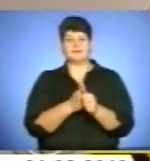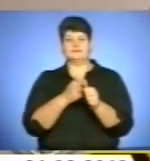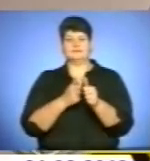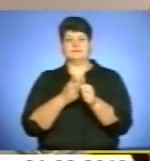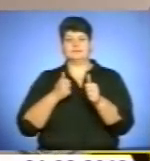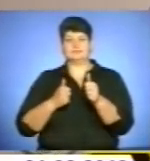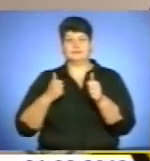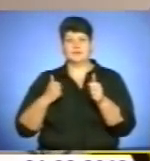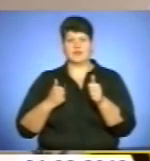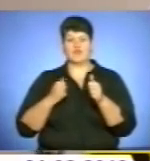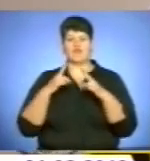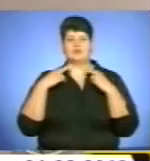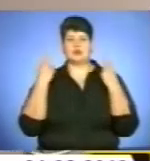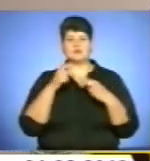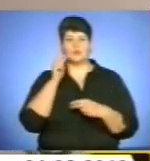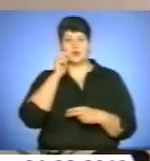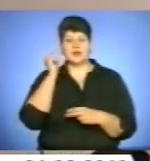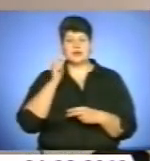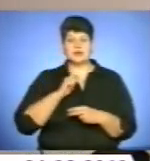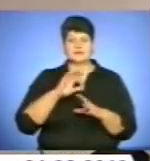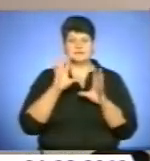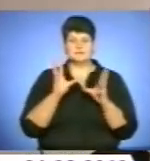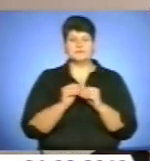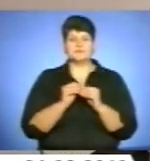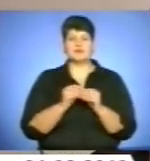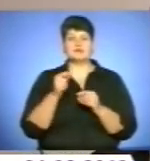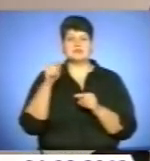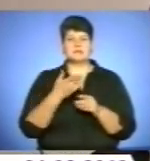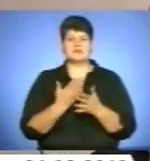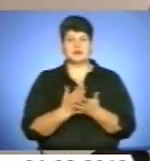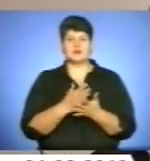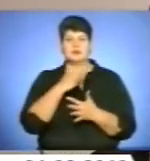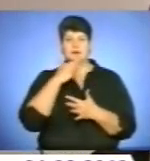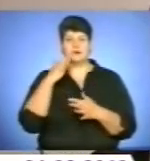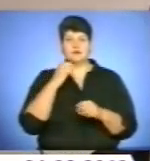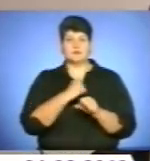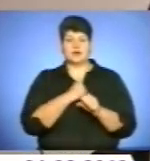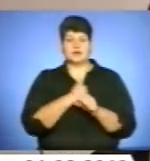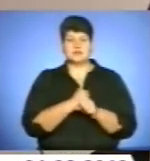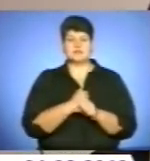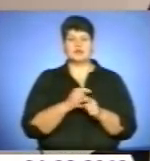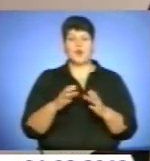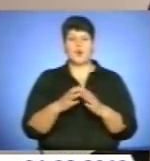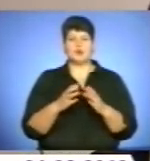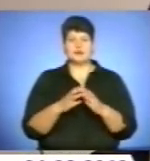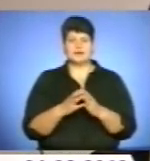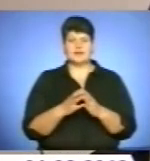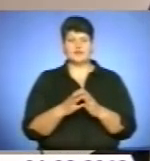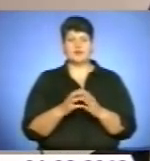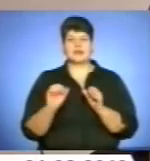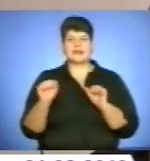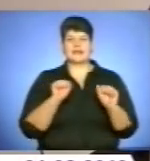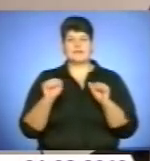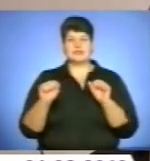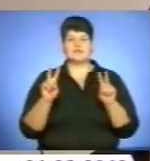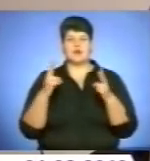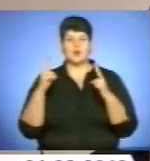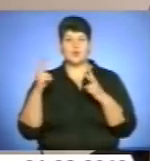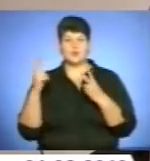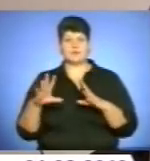нашої країни. А за цим стоїть творча, вдумлива праця не тільки колективу обласної федерації, а насамперед керівництва клубів,